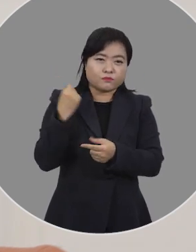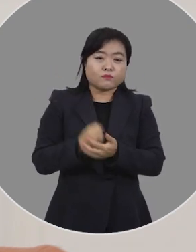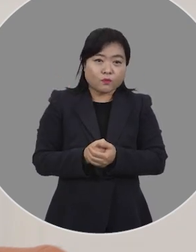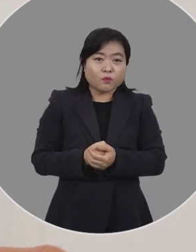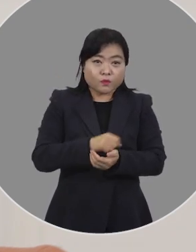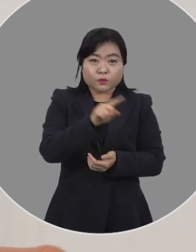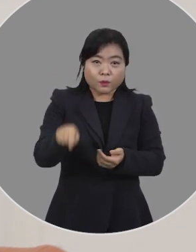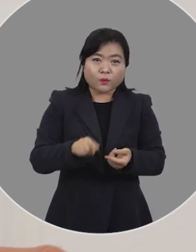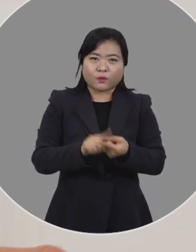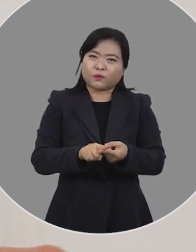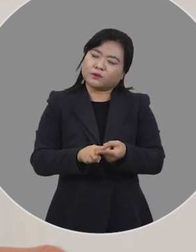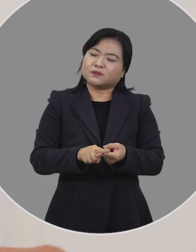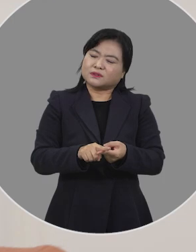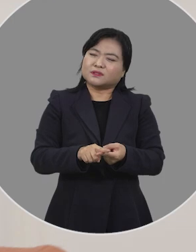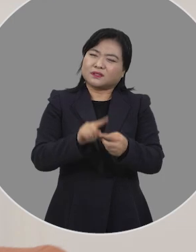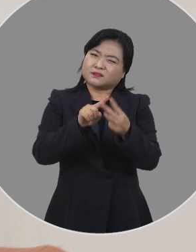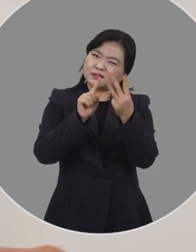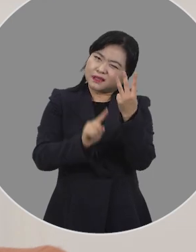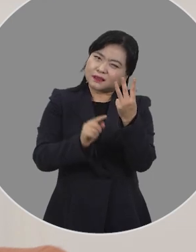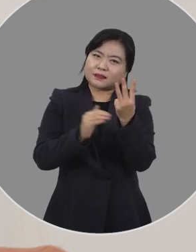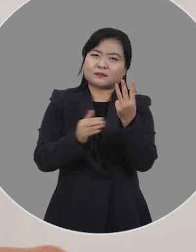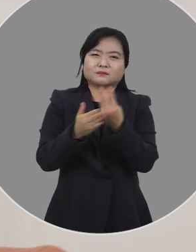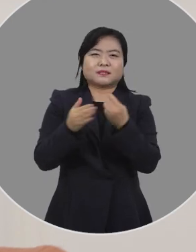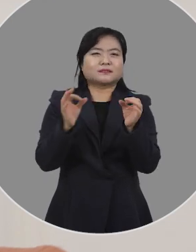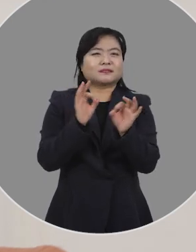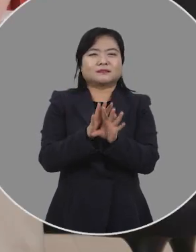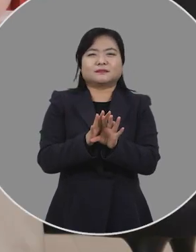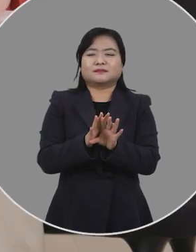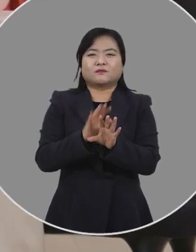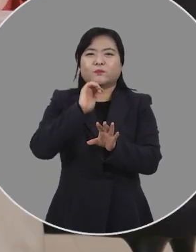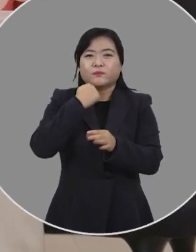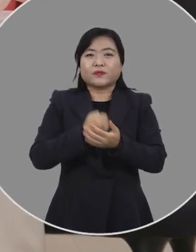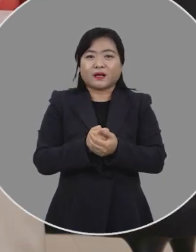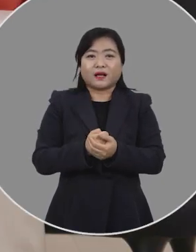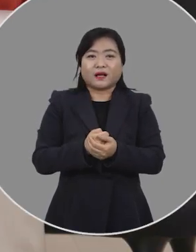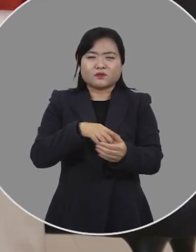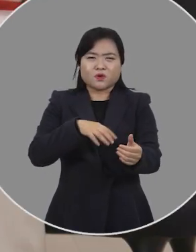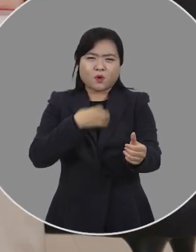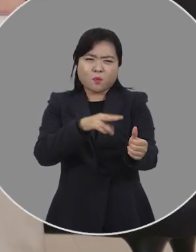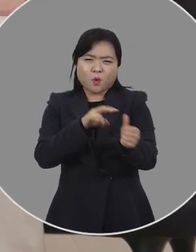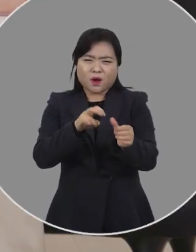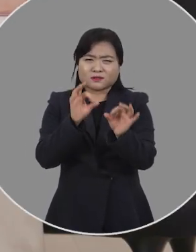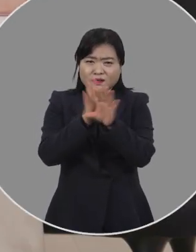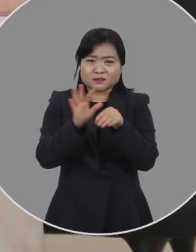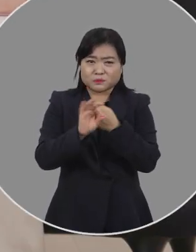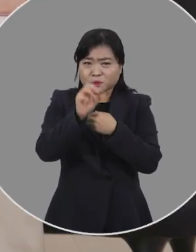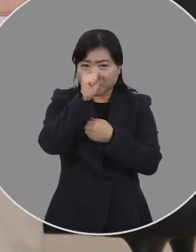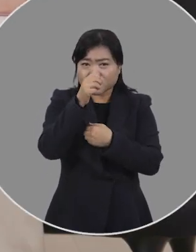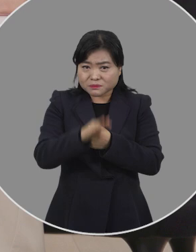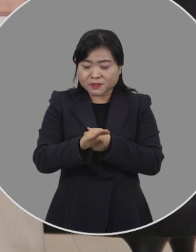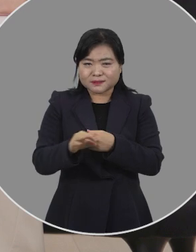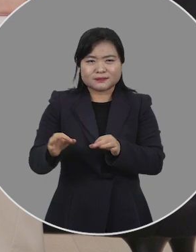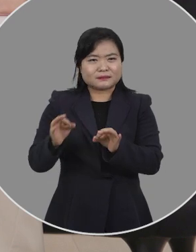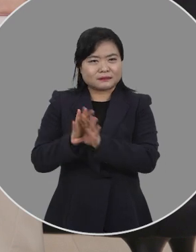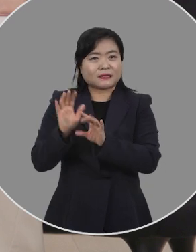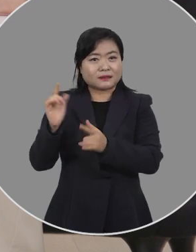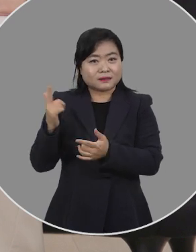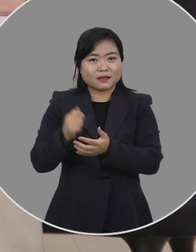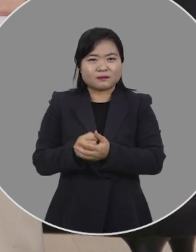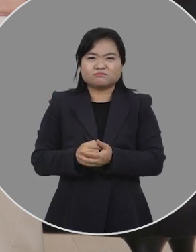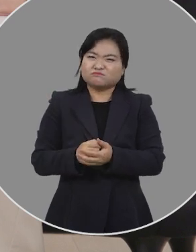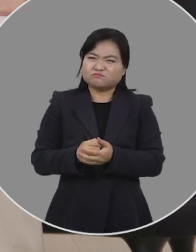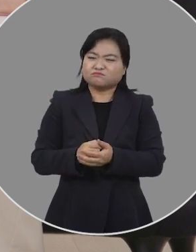것도 이게 사라지지 않는 하나의 이유가 아닐까. 그래서 사라졌으면 좋겠지만 사라지진 않는다.